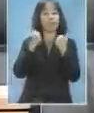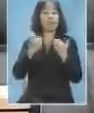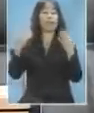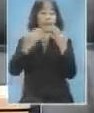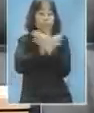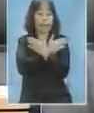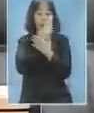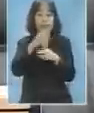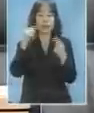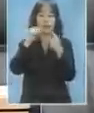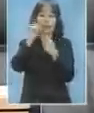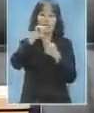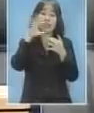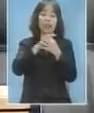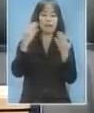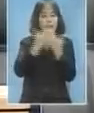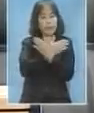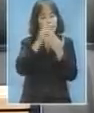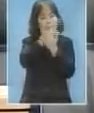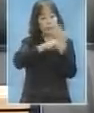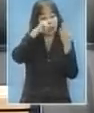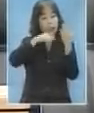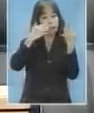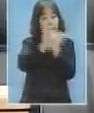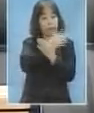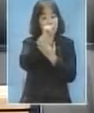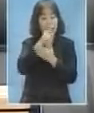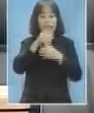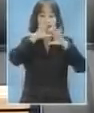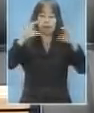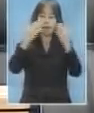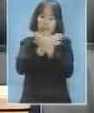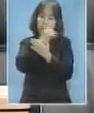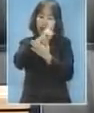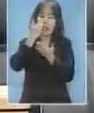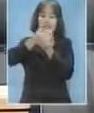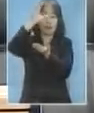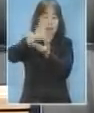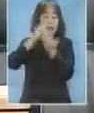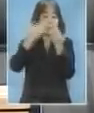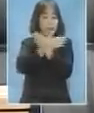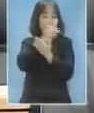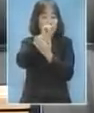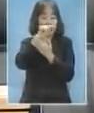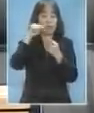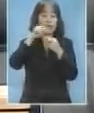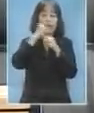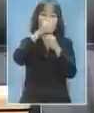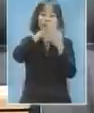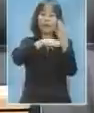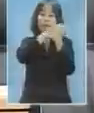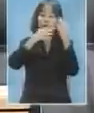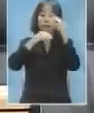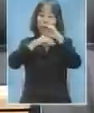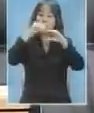ยนถามบอกว่าประเทศไทยจะเปลี่ยนได้อย่างไรเปลี่ยนโดยรัฐบาลเปลี่ยนโดยงบประมาณที่ผ่านไปสู่การปรับเปลี่ยนแผนงานโครง